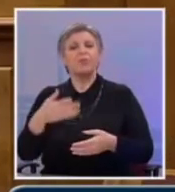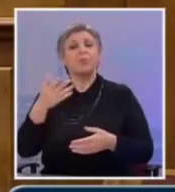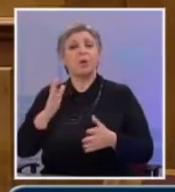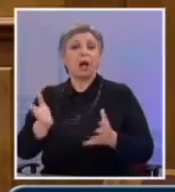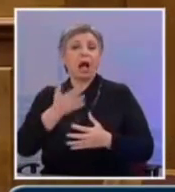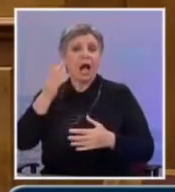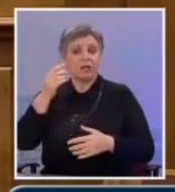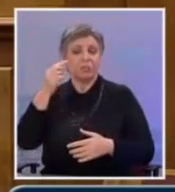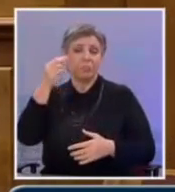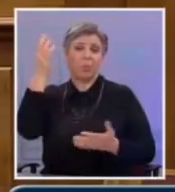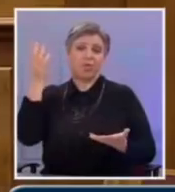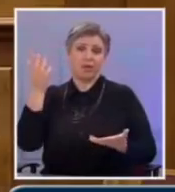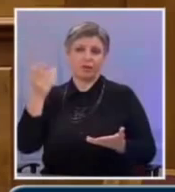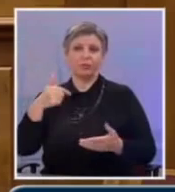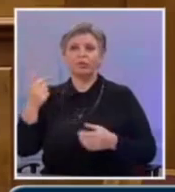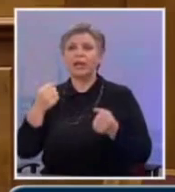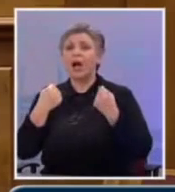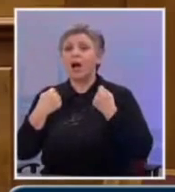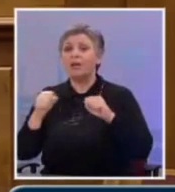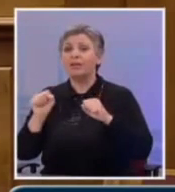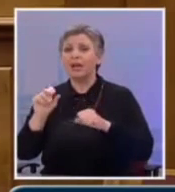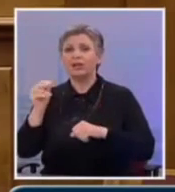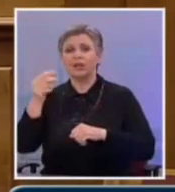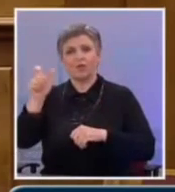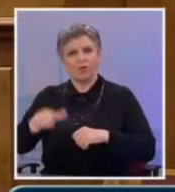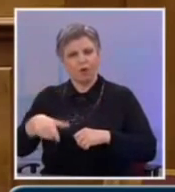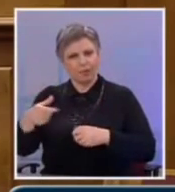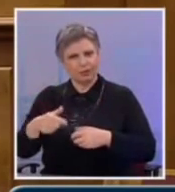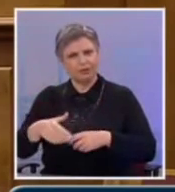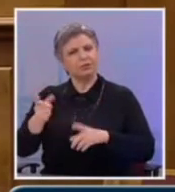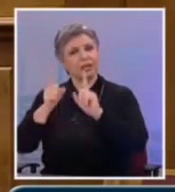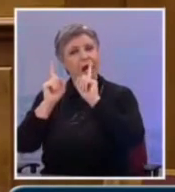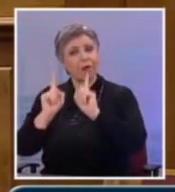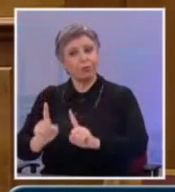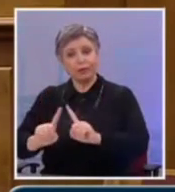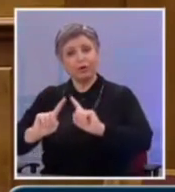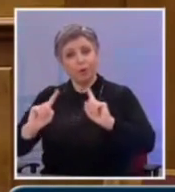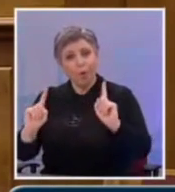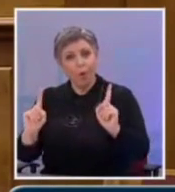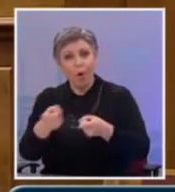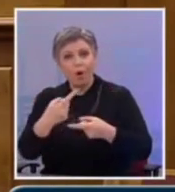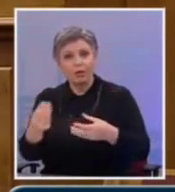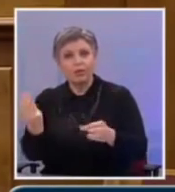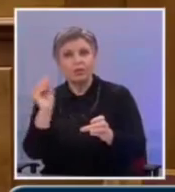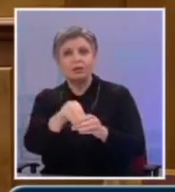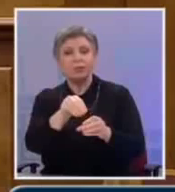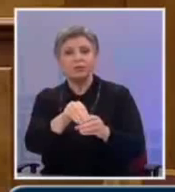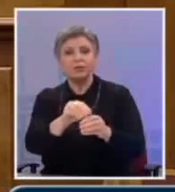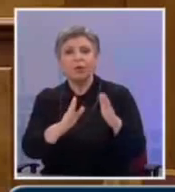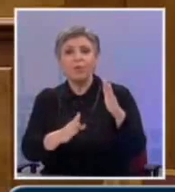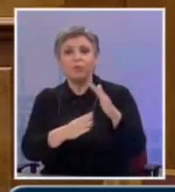άλλαζαν γνώμη και αποφάσισαν όλοι στο σύνολό τους να ψηφίσουν τον νέο πρόεδρο της δημοκρατίας που εσείς θα